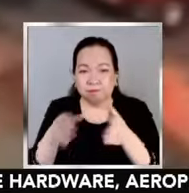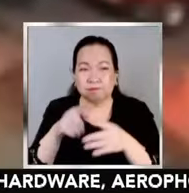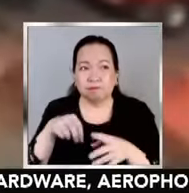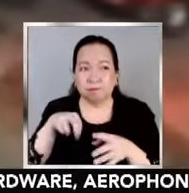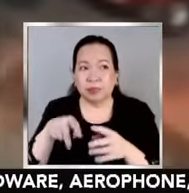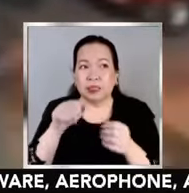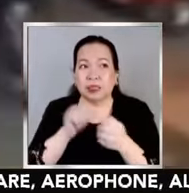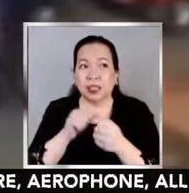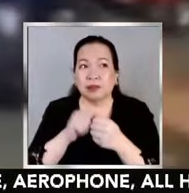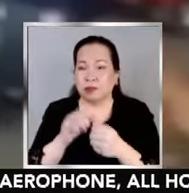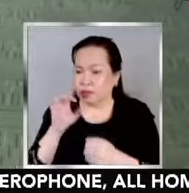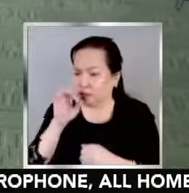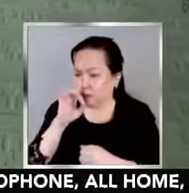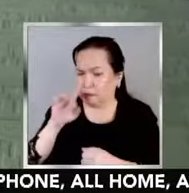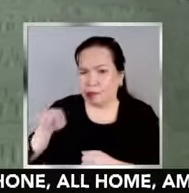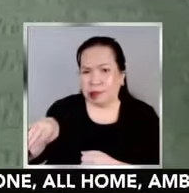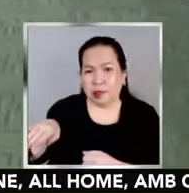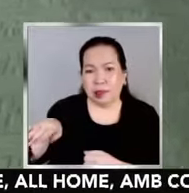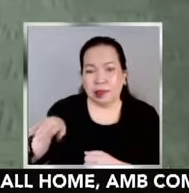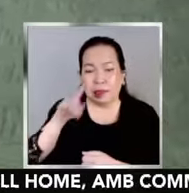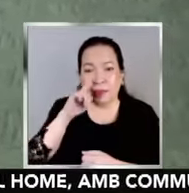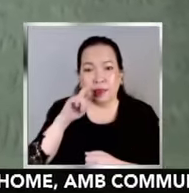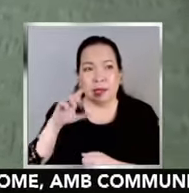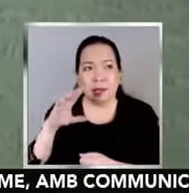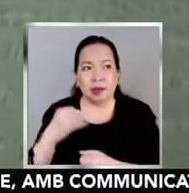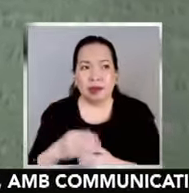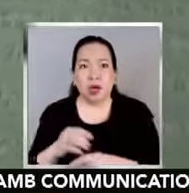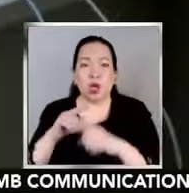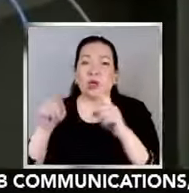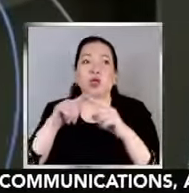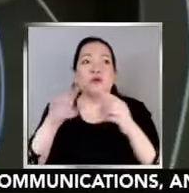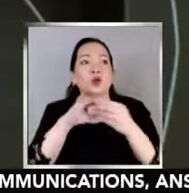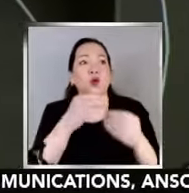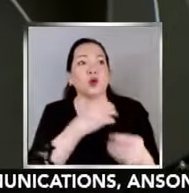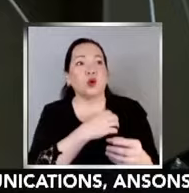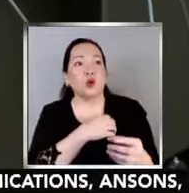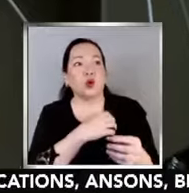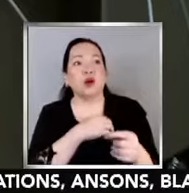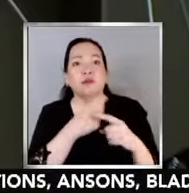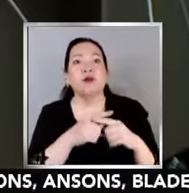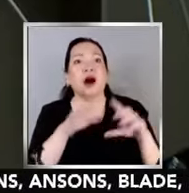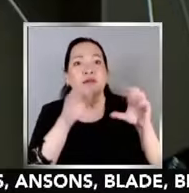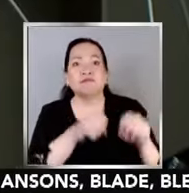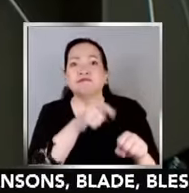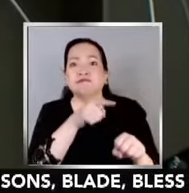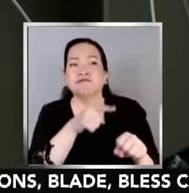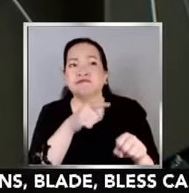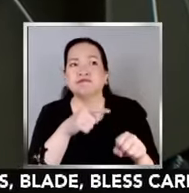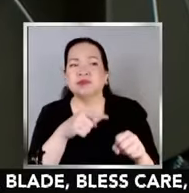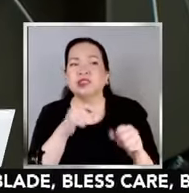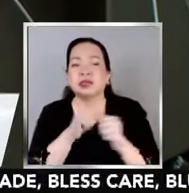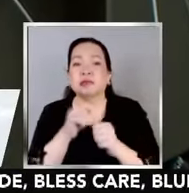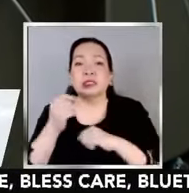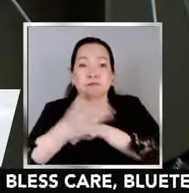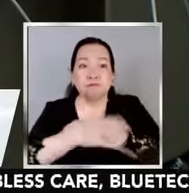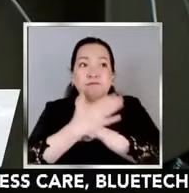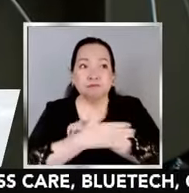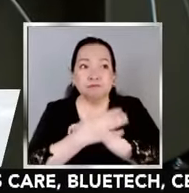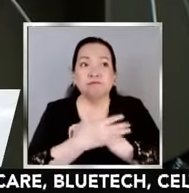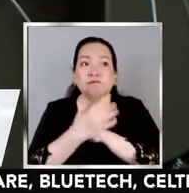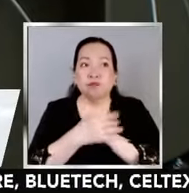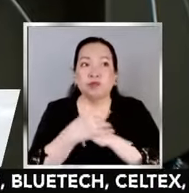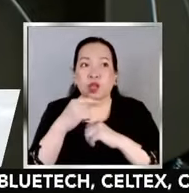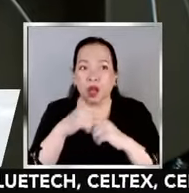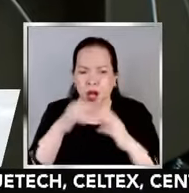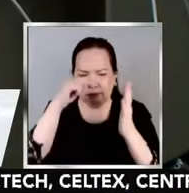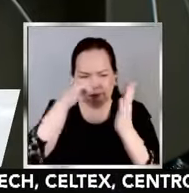taong gulang na anak. Taliwas sa sinabi ng mga pulis sa pagdinig na inaresto si Perito sa isang resort at doon din inimbentaryo ang